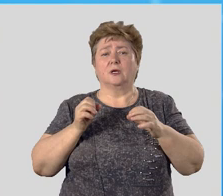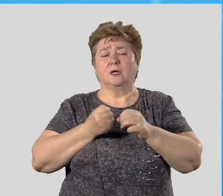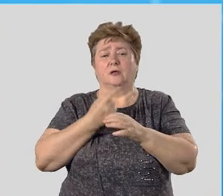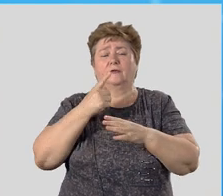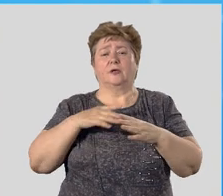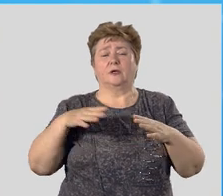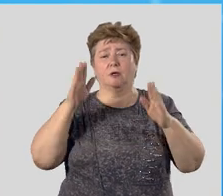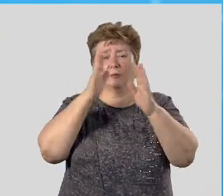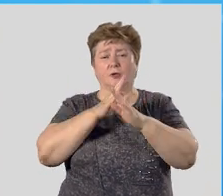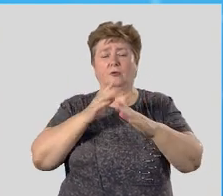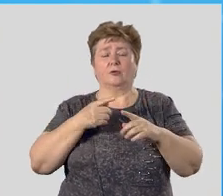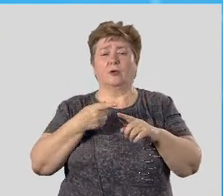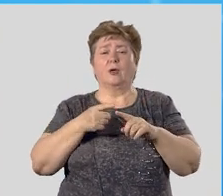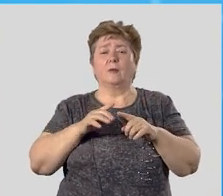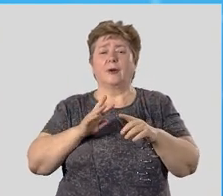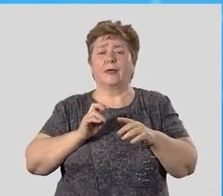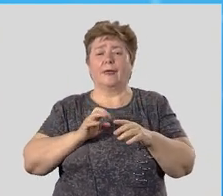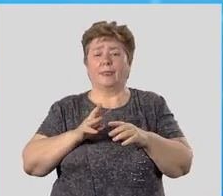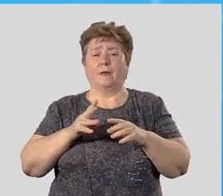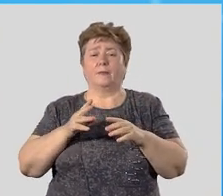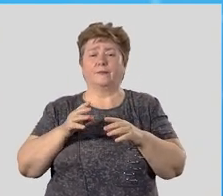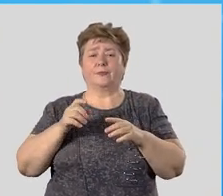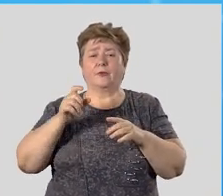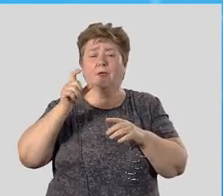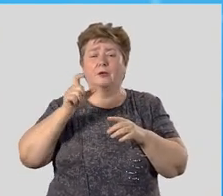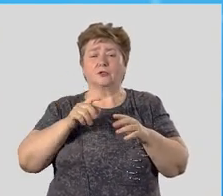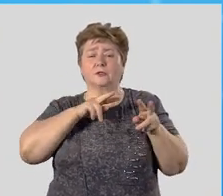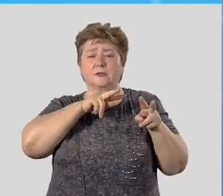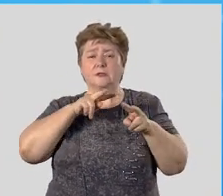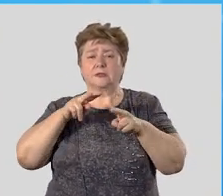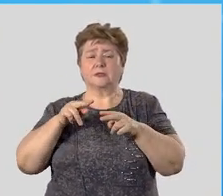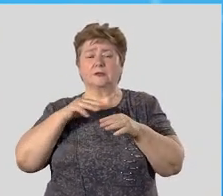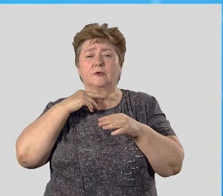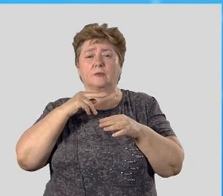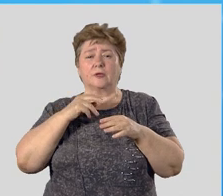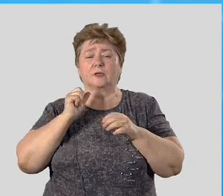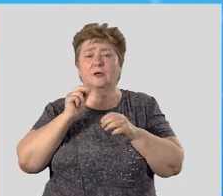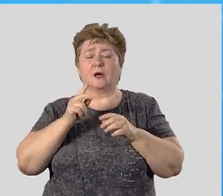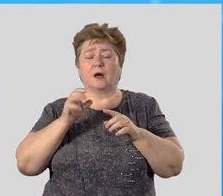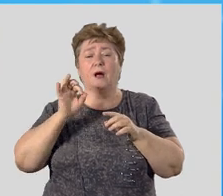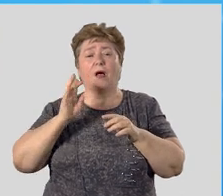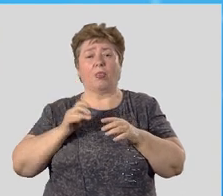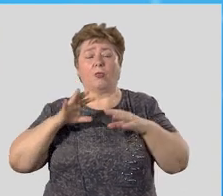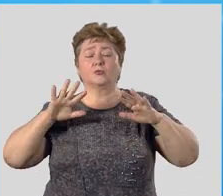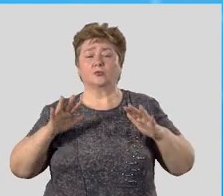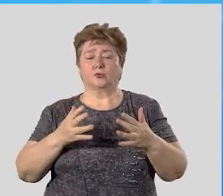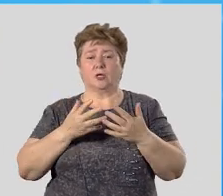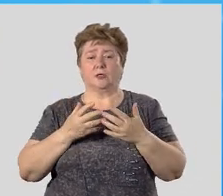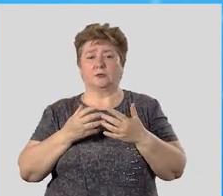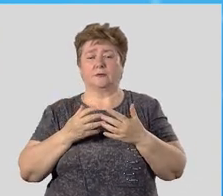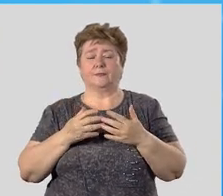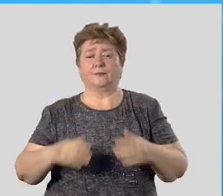явление. При этом он внимательно следит за тем, как оно происходит.